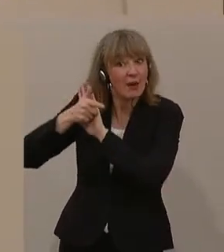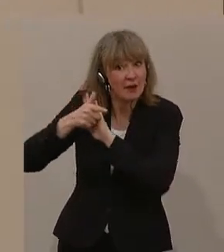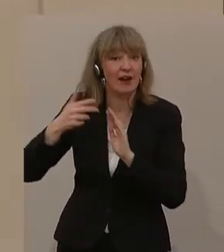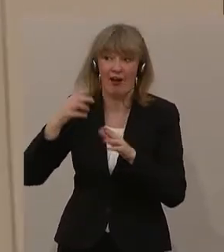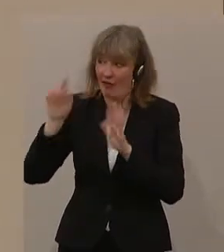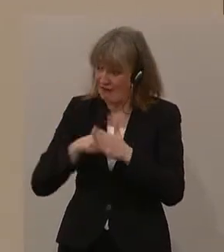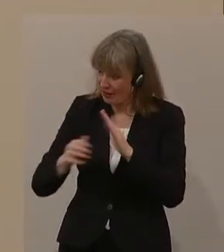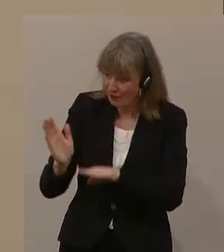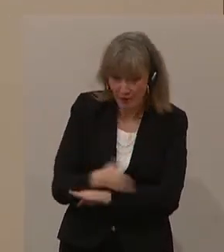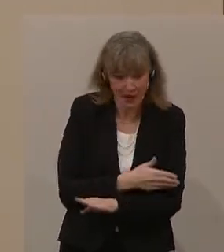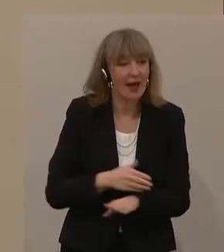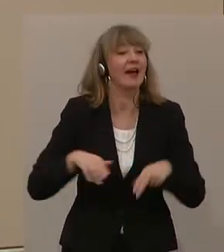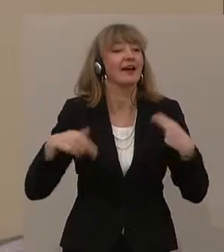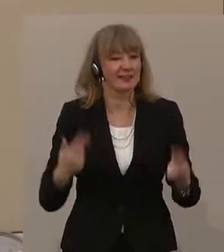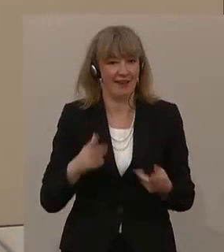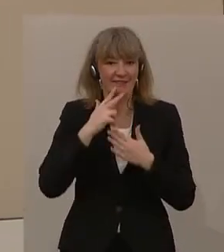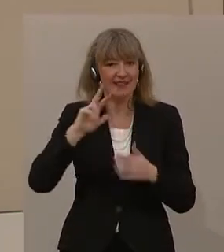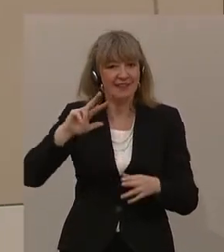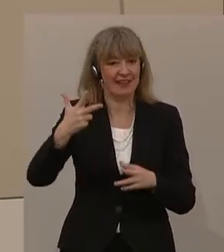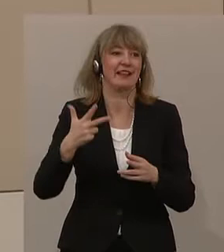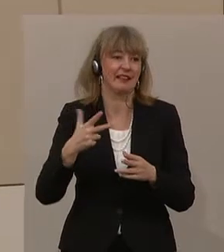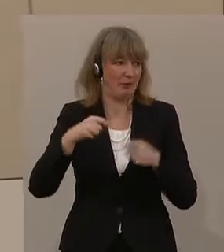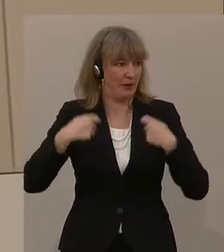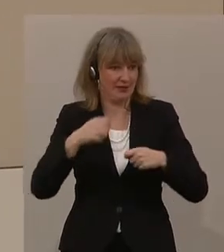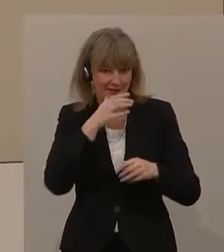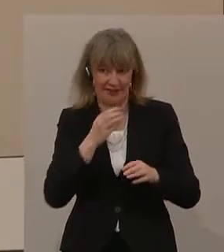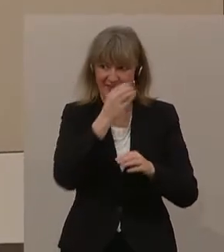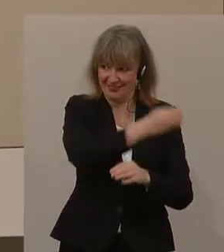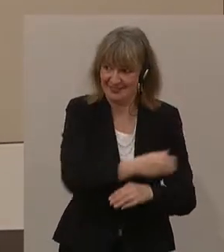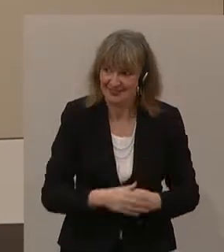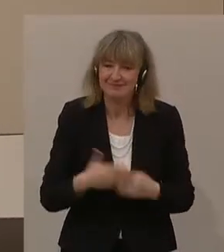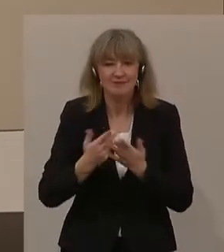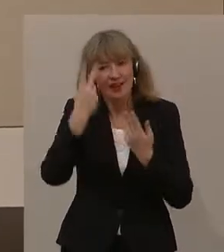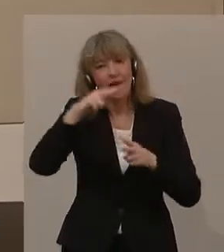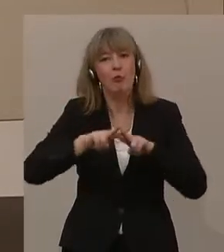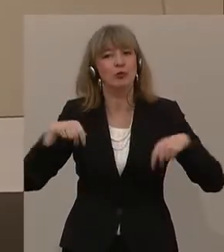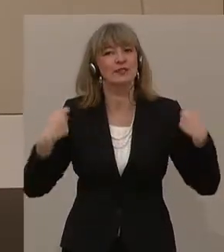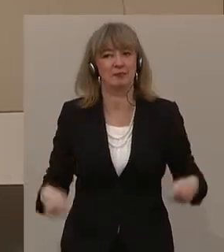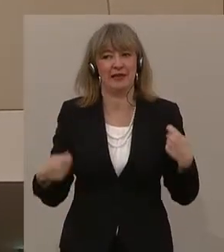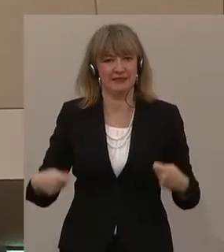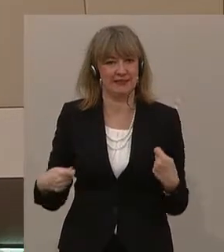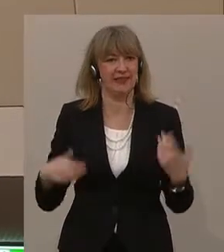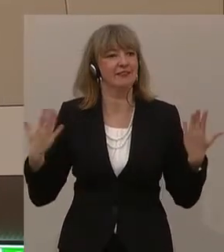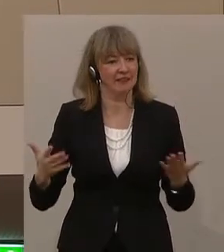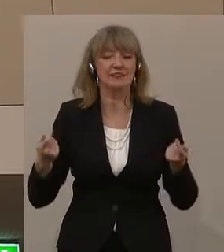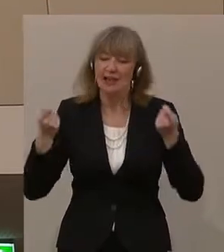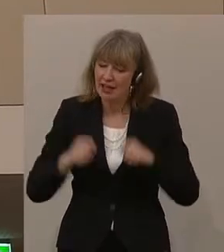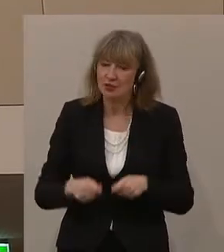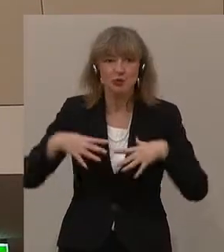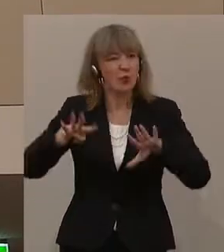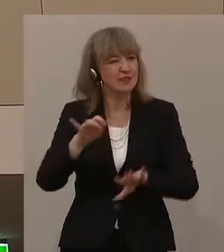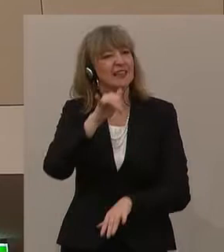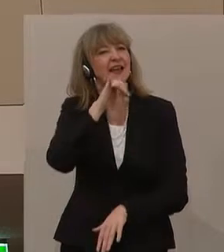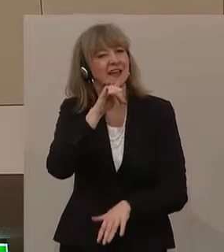Wahl der oder des dritten Präsidenten erfolgen. Der Herr Bundespräsident hat mit Entschließung vom 19.